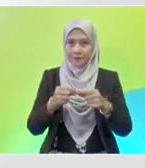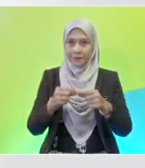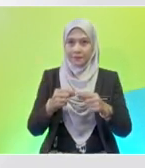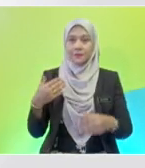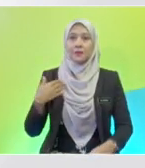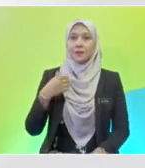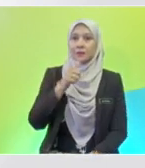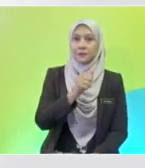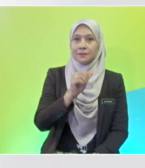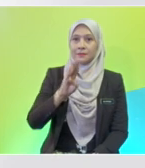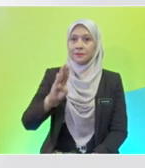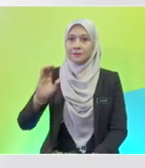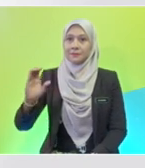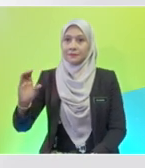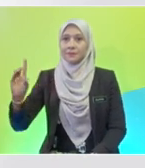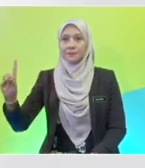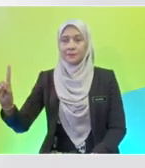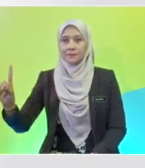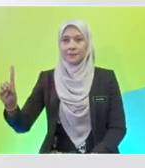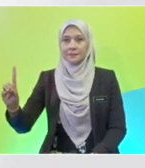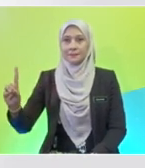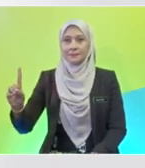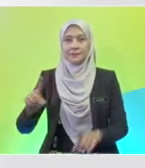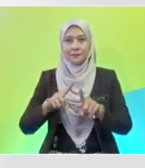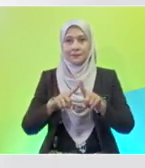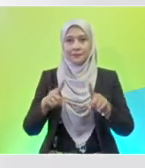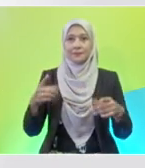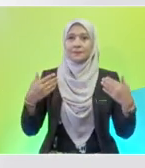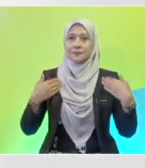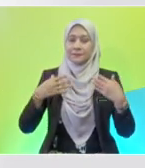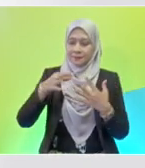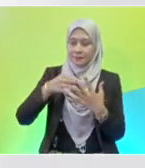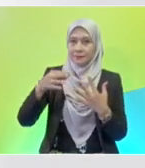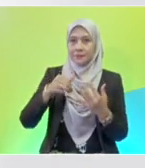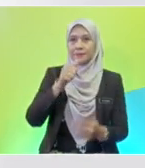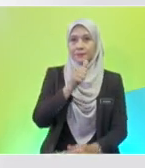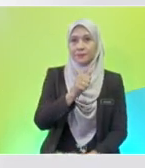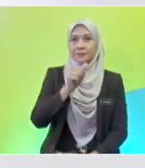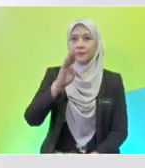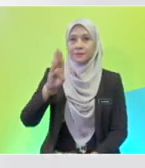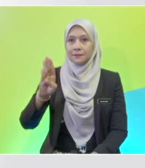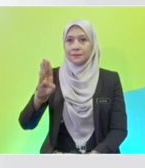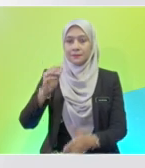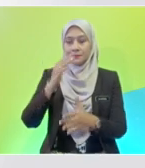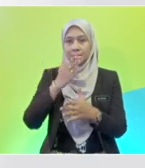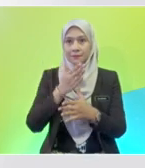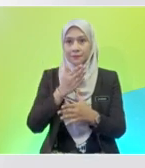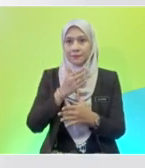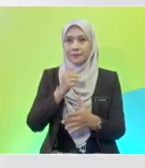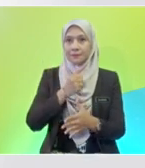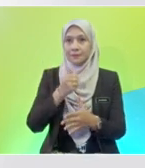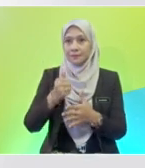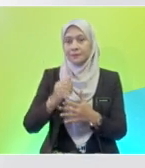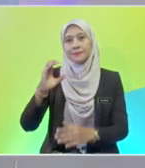ABC dan D tapi ingat ada juga pilihan i b atau C2